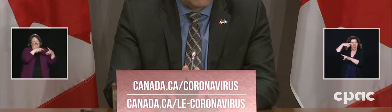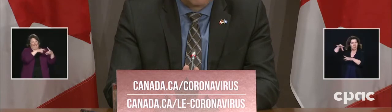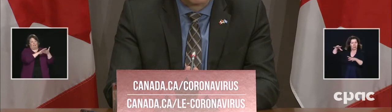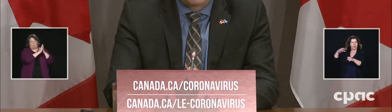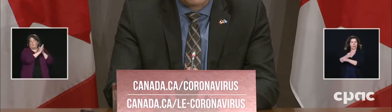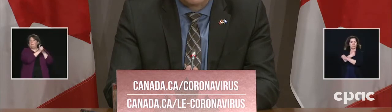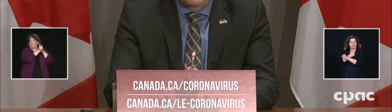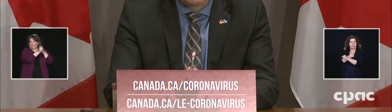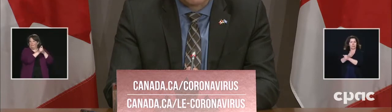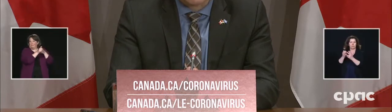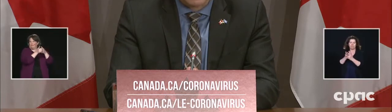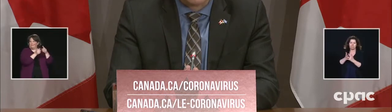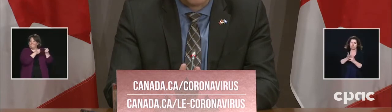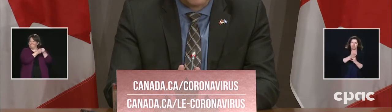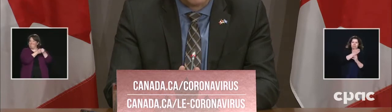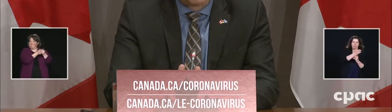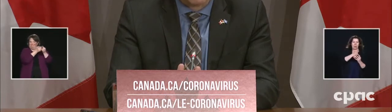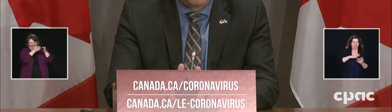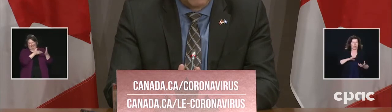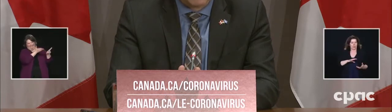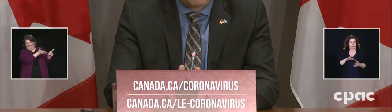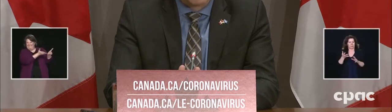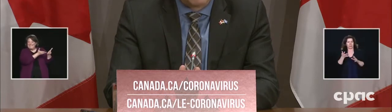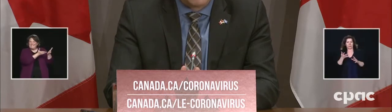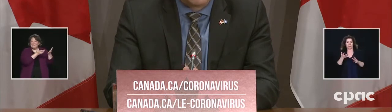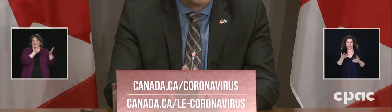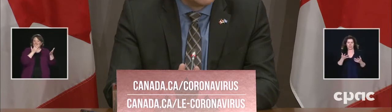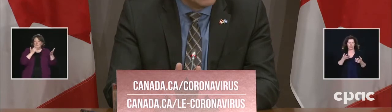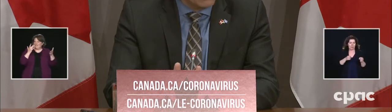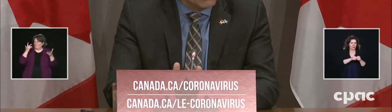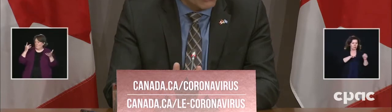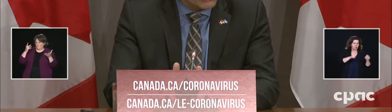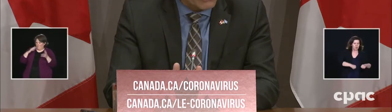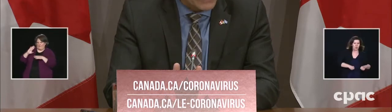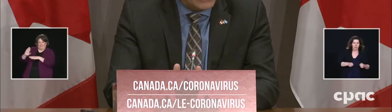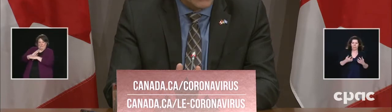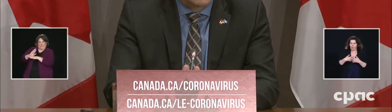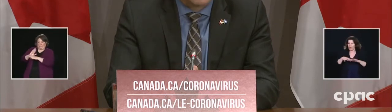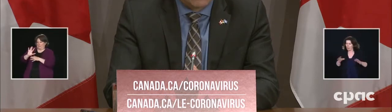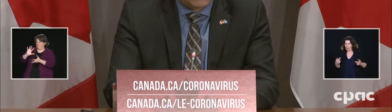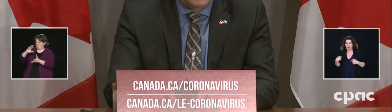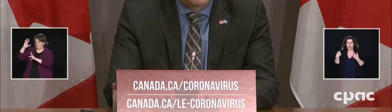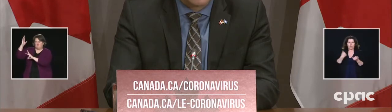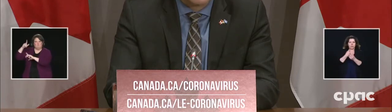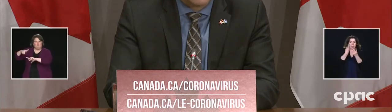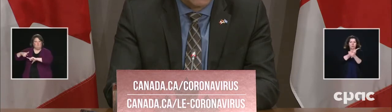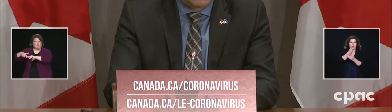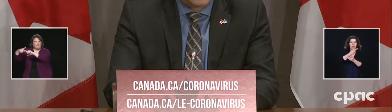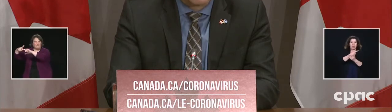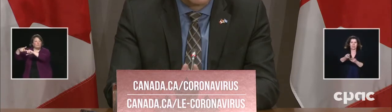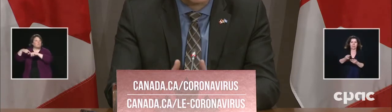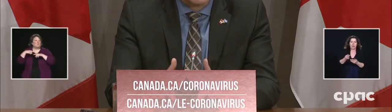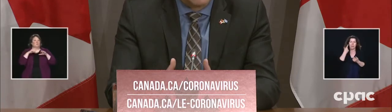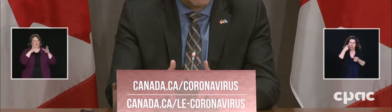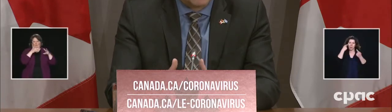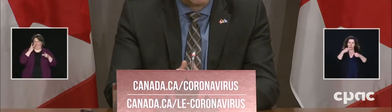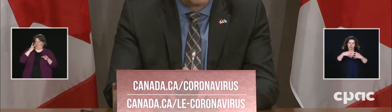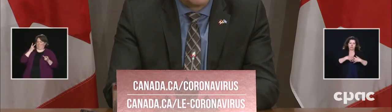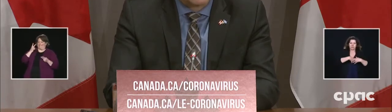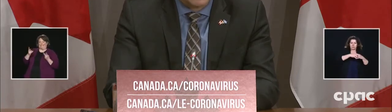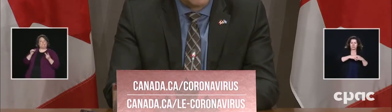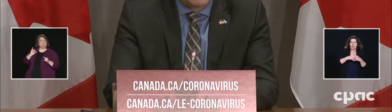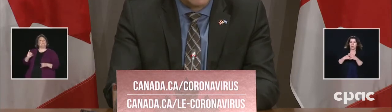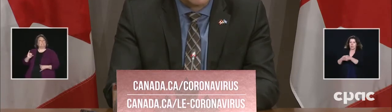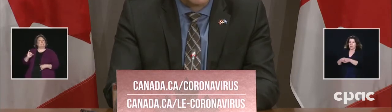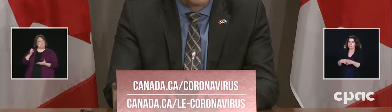fois conjoncturelles et structurelles que nous vivons depuis plusieurs semaines. Alors, nous leur sommes déjà reconnaissants de ce travail pour